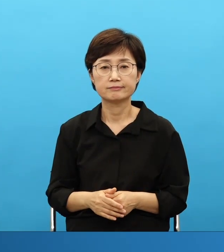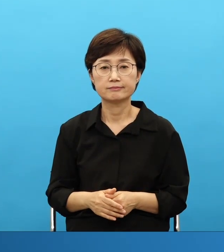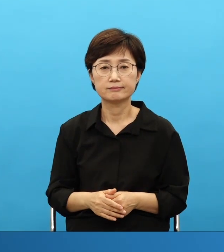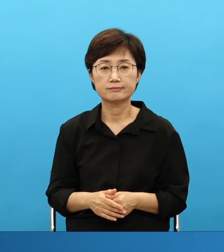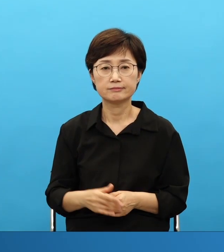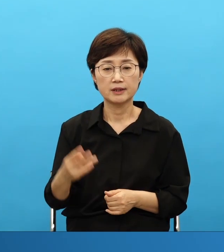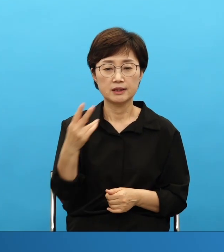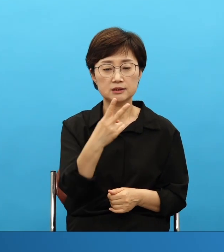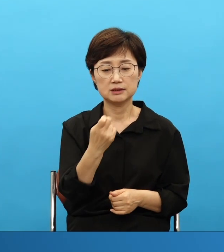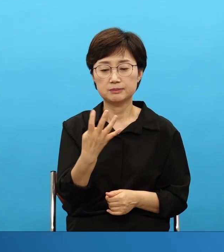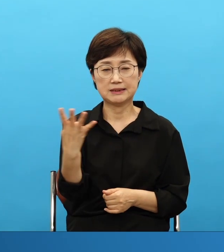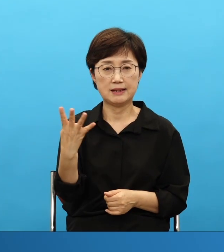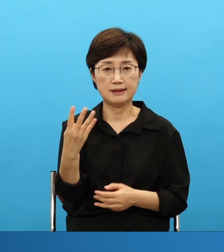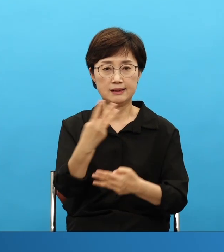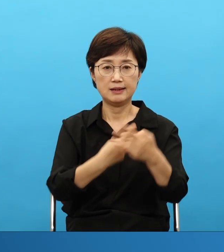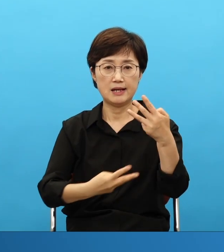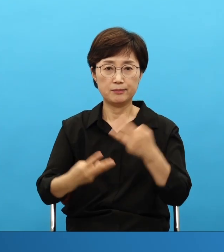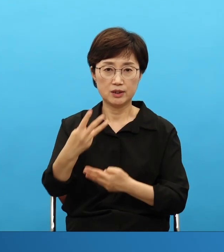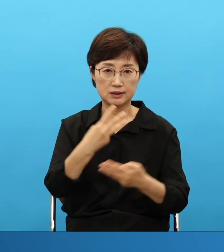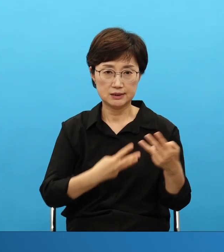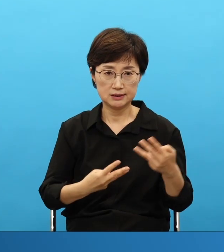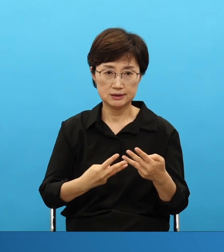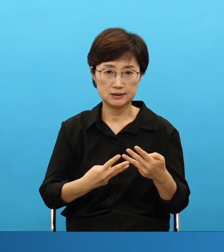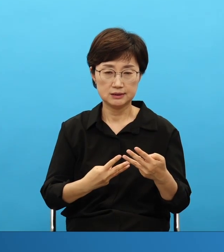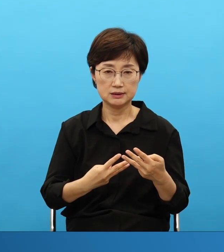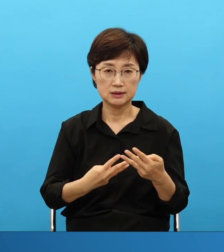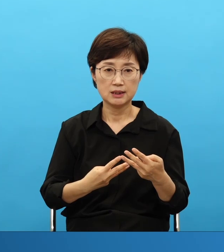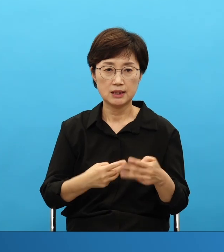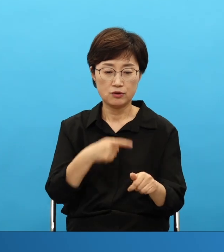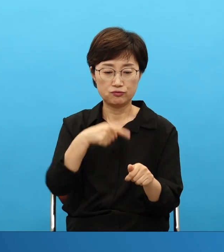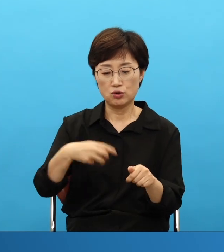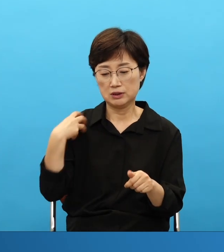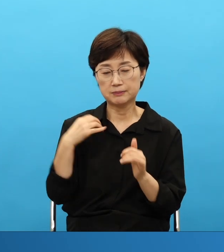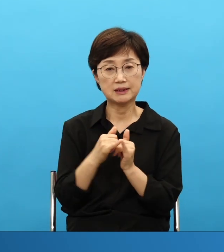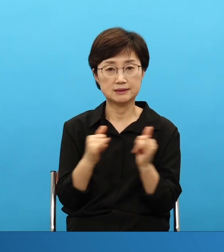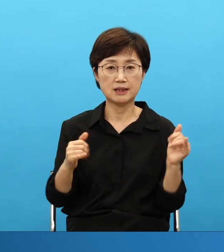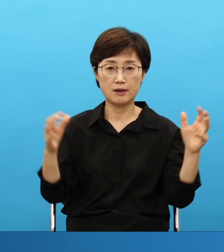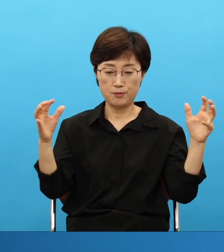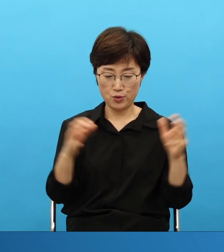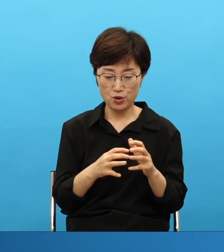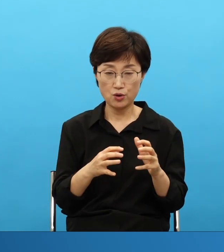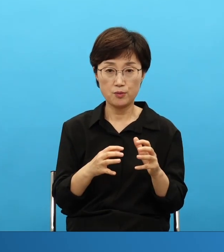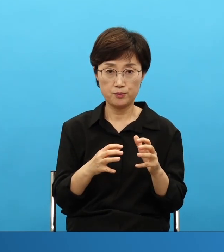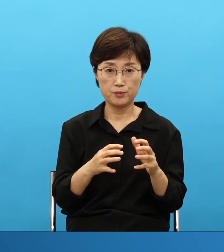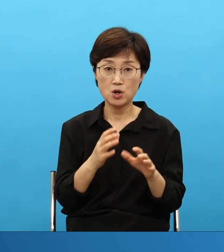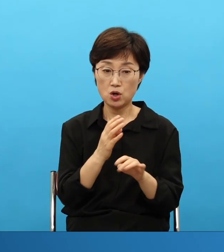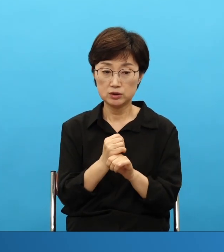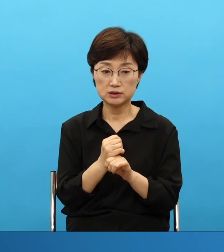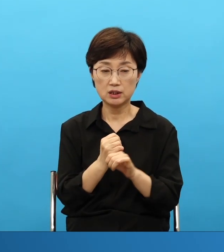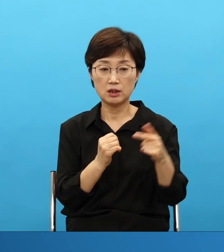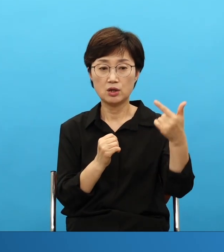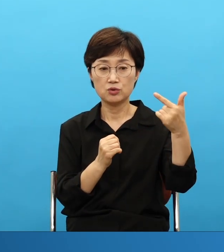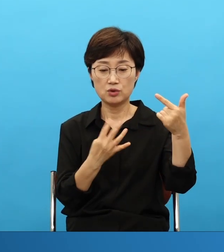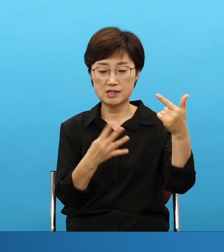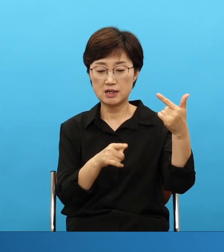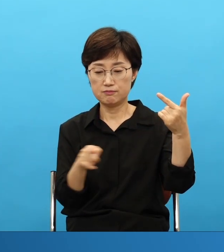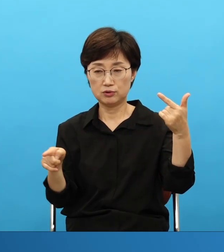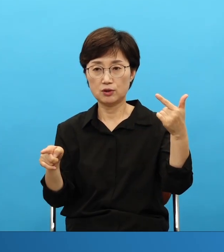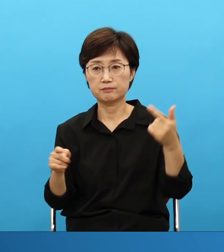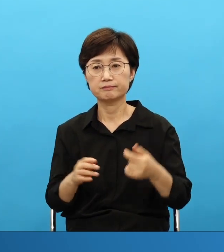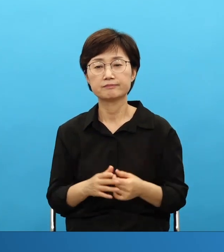2024 렘런트 사역자 및 교사강습회 등 파트별 수련회가 지난 4일부터 덕평 RC